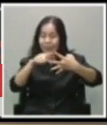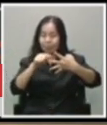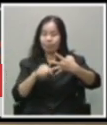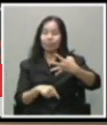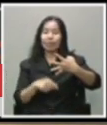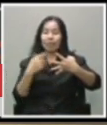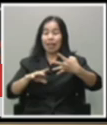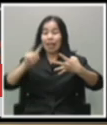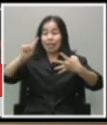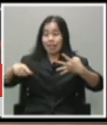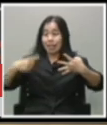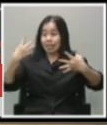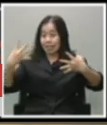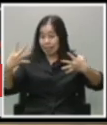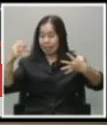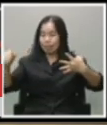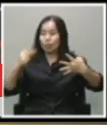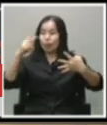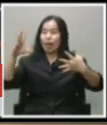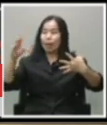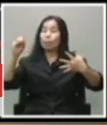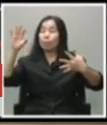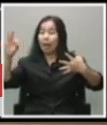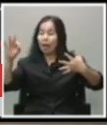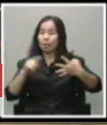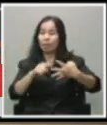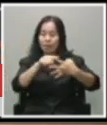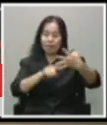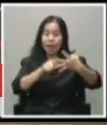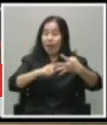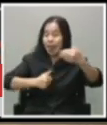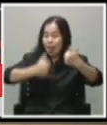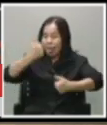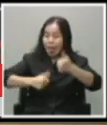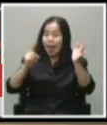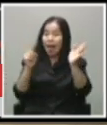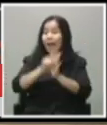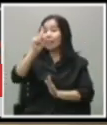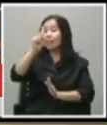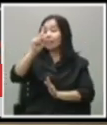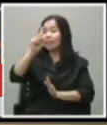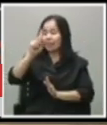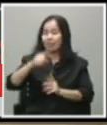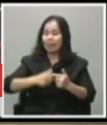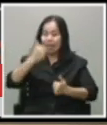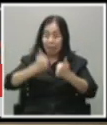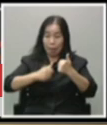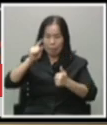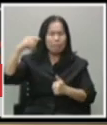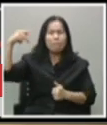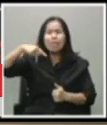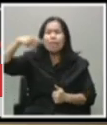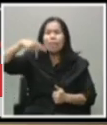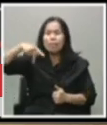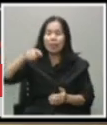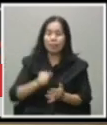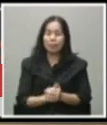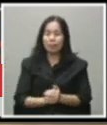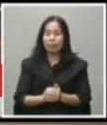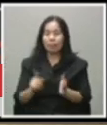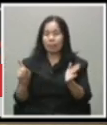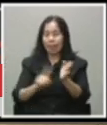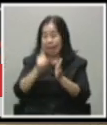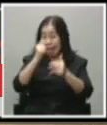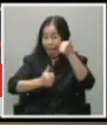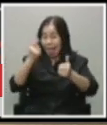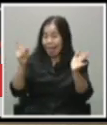ปเมษาปี59ครับการประกวดราคาครั้งแรกอันนี้เป็นประกวดราคาวิธีพิเศษนะครับประกวดครั้งแรก